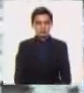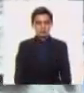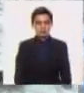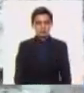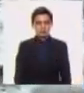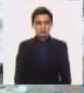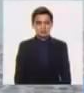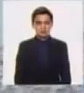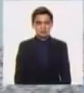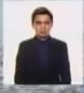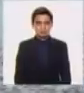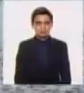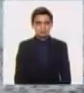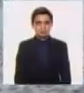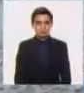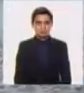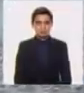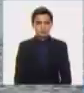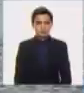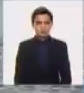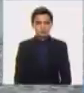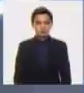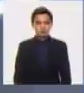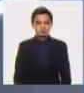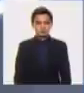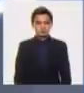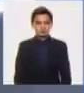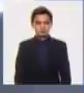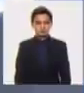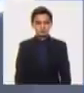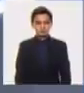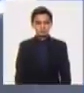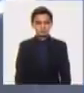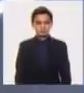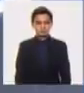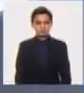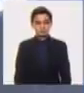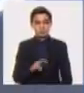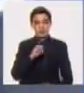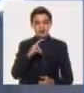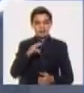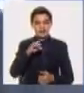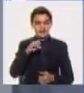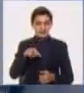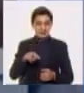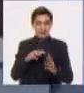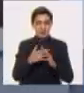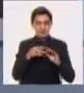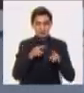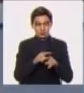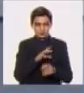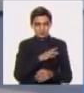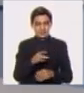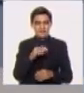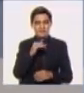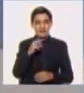Ерлан Қуандық, Жұмабек Тастанұлы, Информбюро. Мақтарал ауданындағы Фирдауси ауылына жайылған тасқын